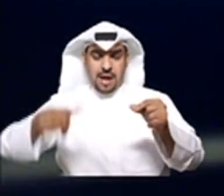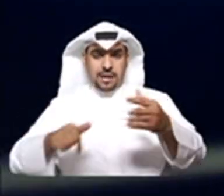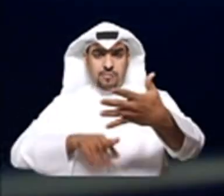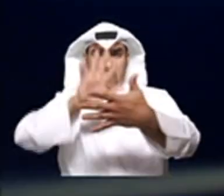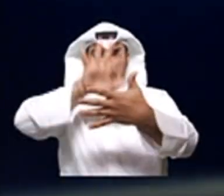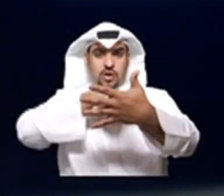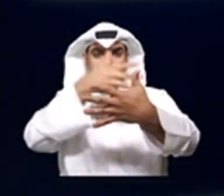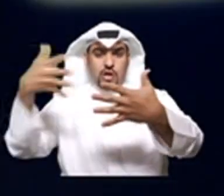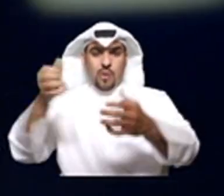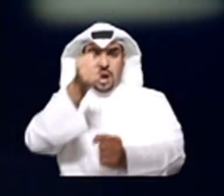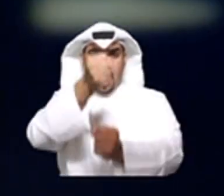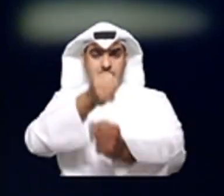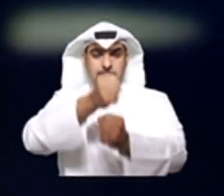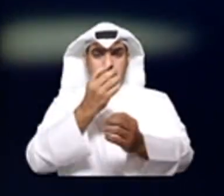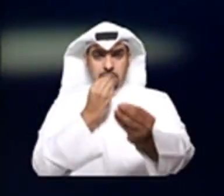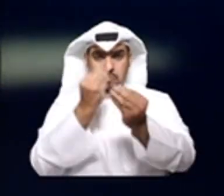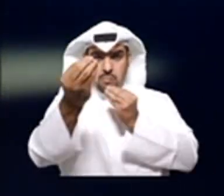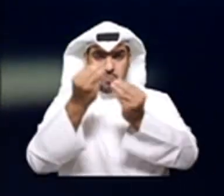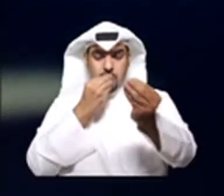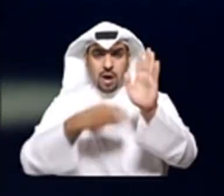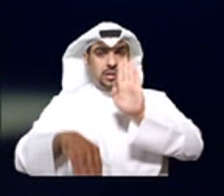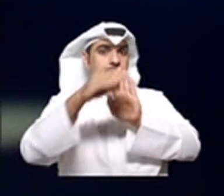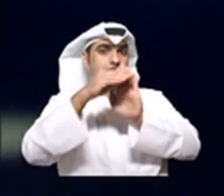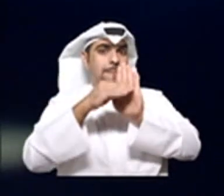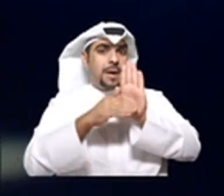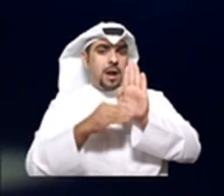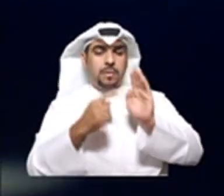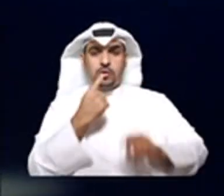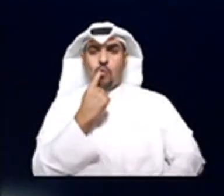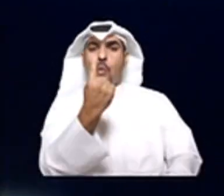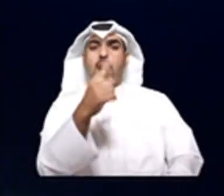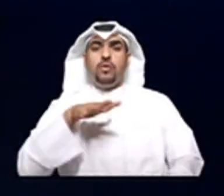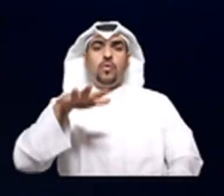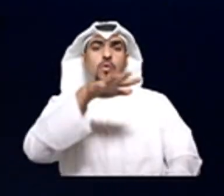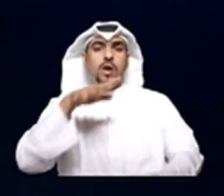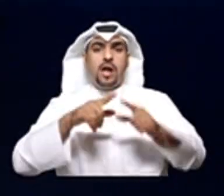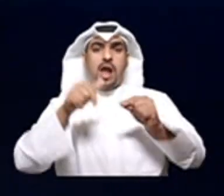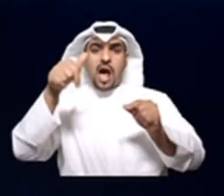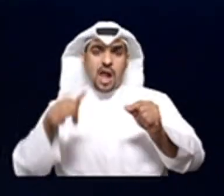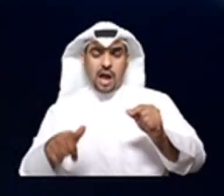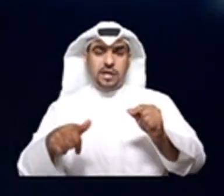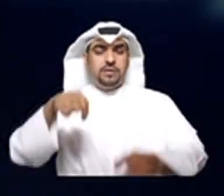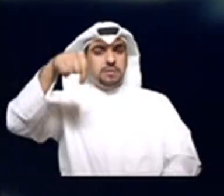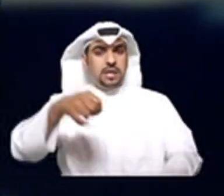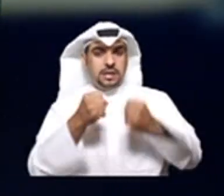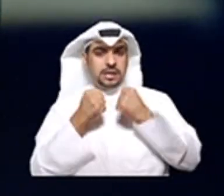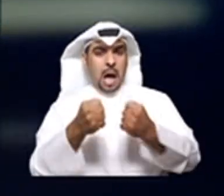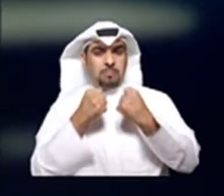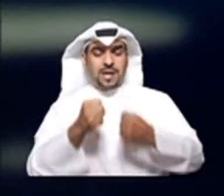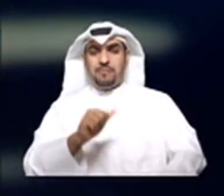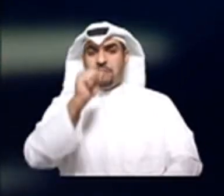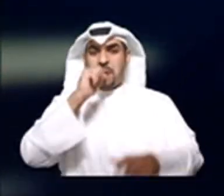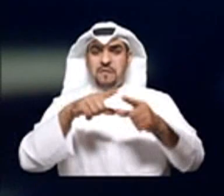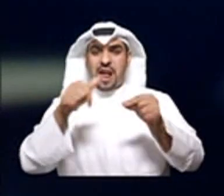الأعمال مناقشة الاستراتيجية الموحدة للمياه والأهداف الاستراتيجية في ظل التحديات التي تواجه موارد